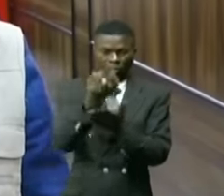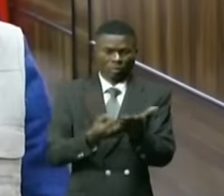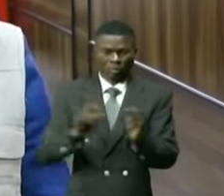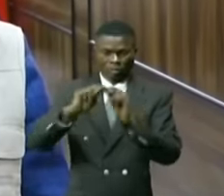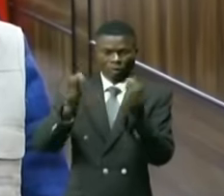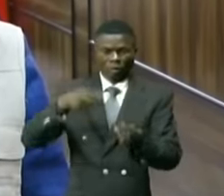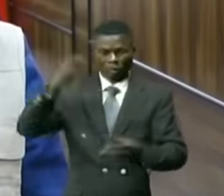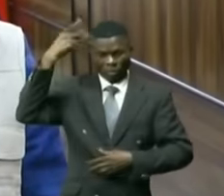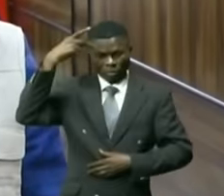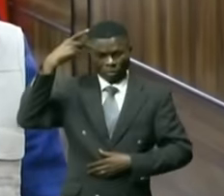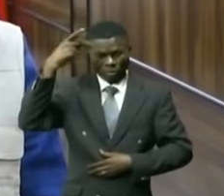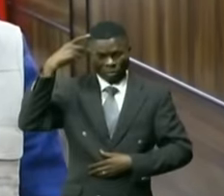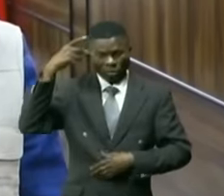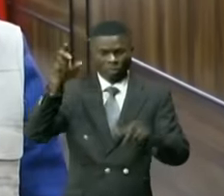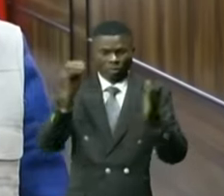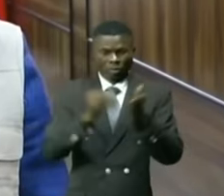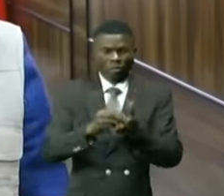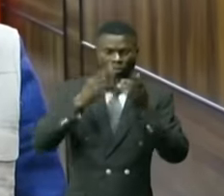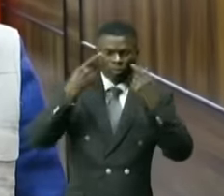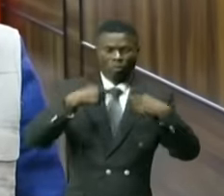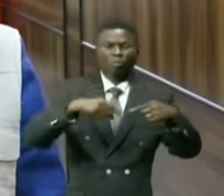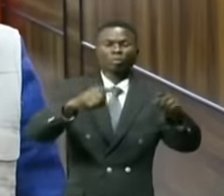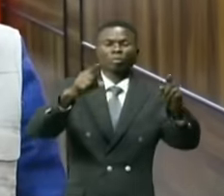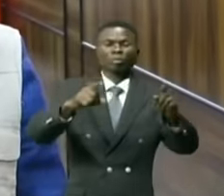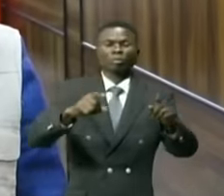et également la publication.